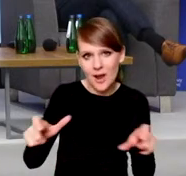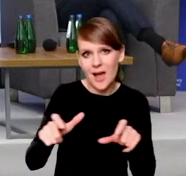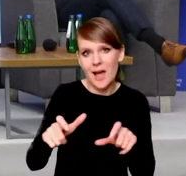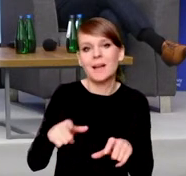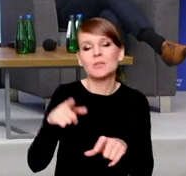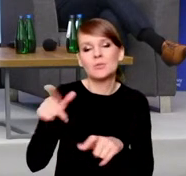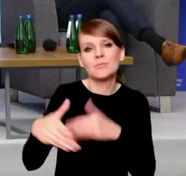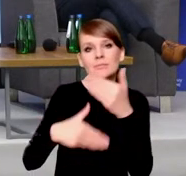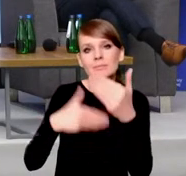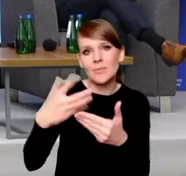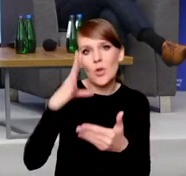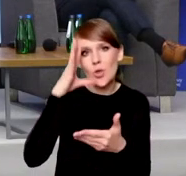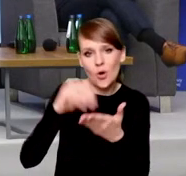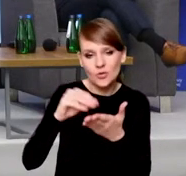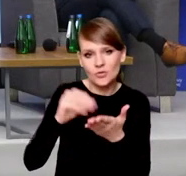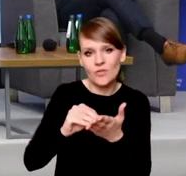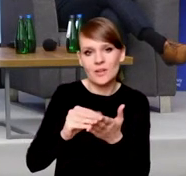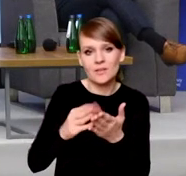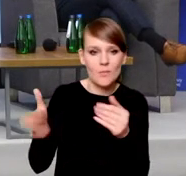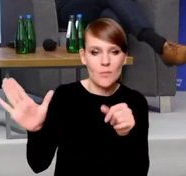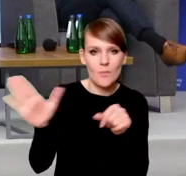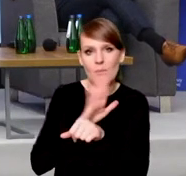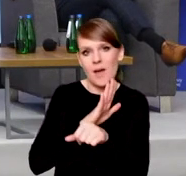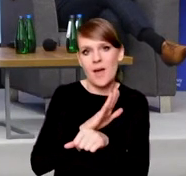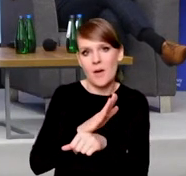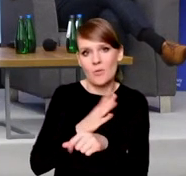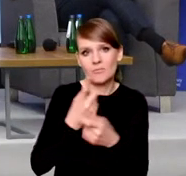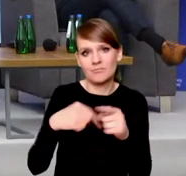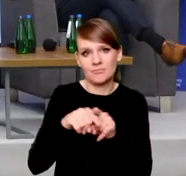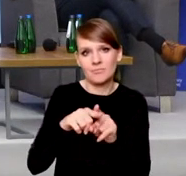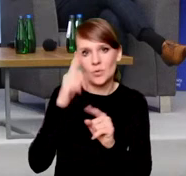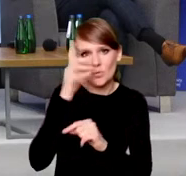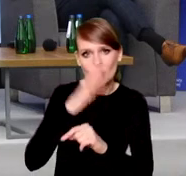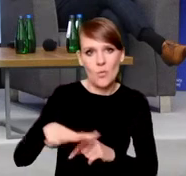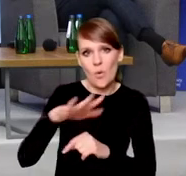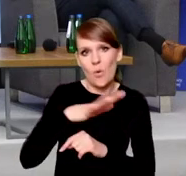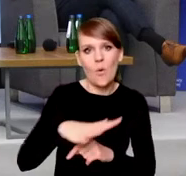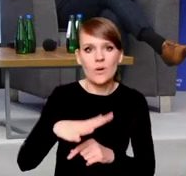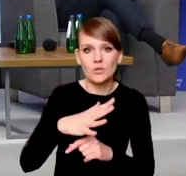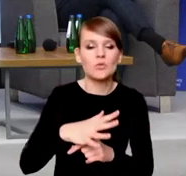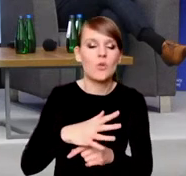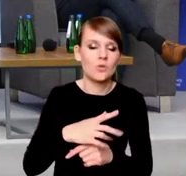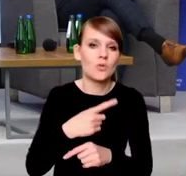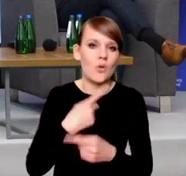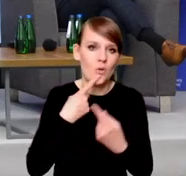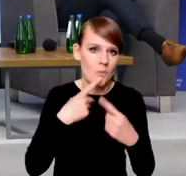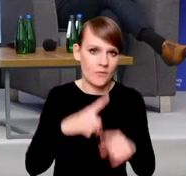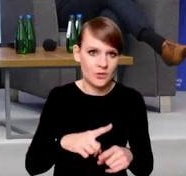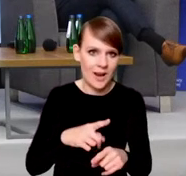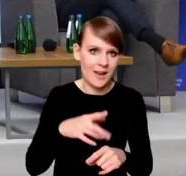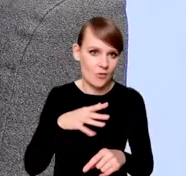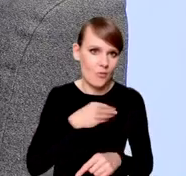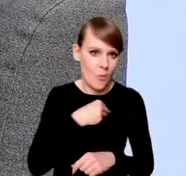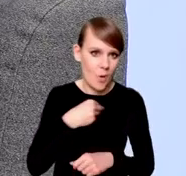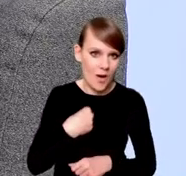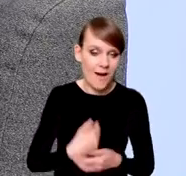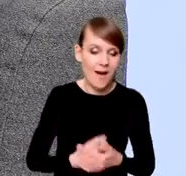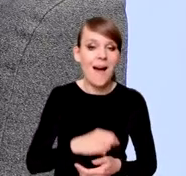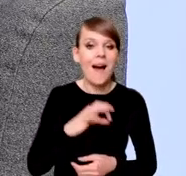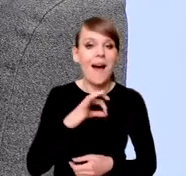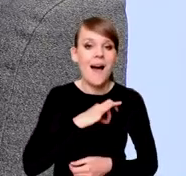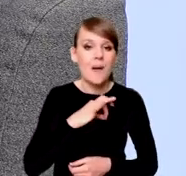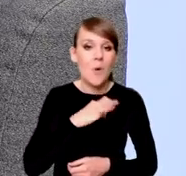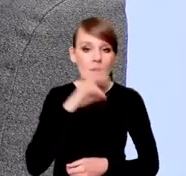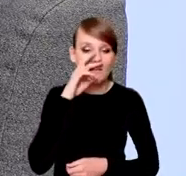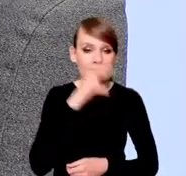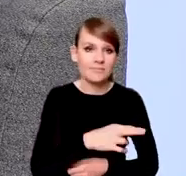doświadczyć pełnej aplikacji wdrożenia społecznej odpowiedzialności w polskich realiach. Moja perspektywa jest bardziej